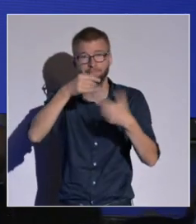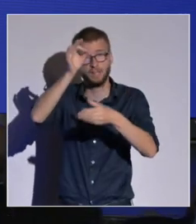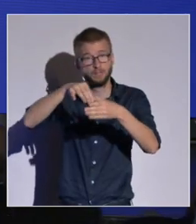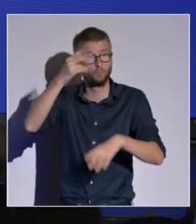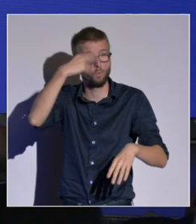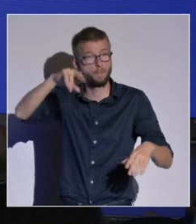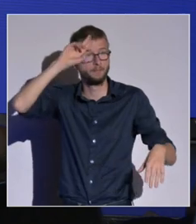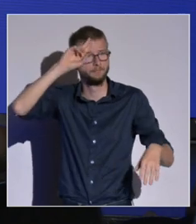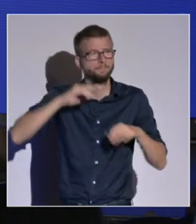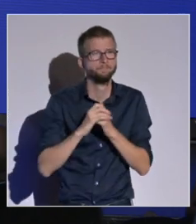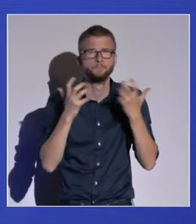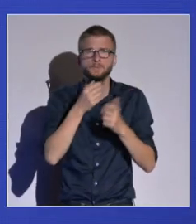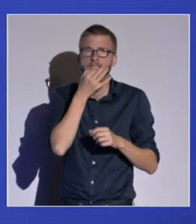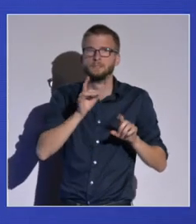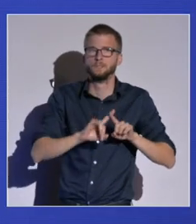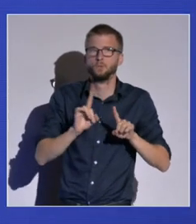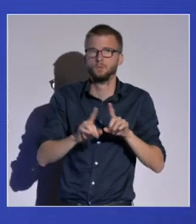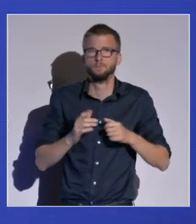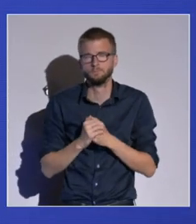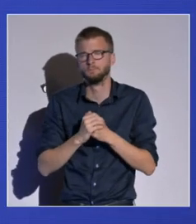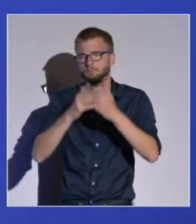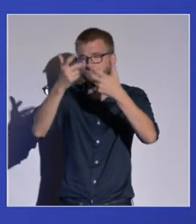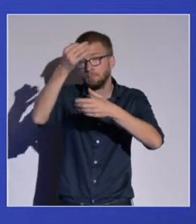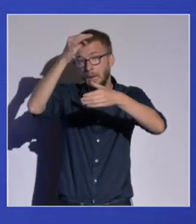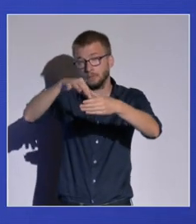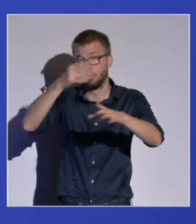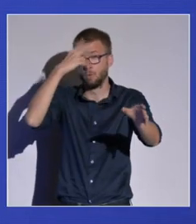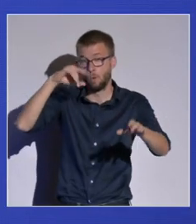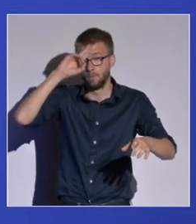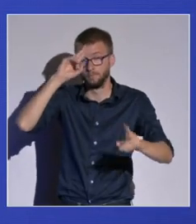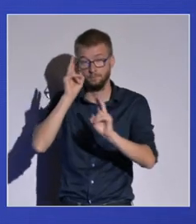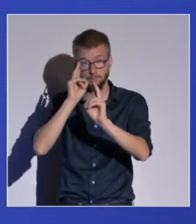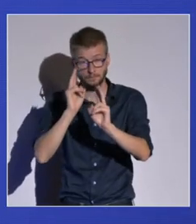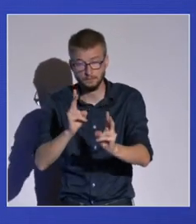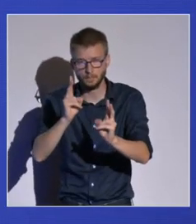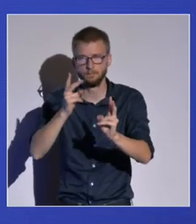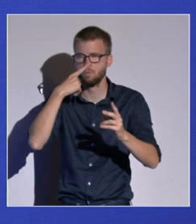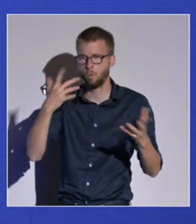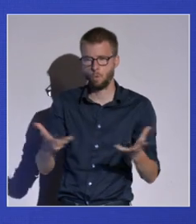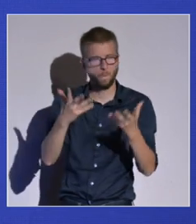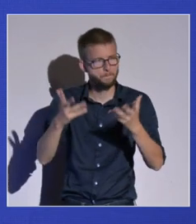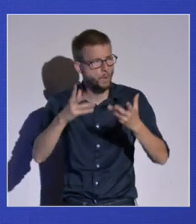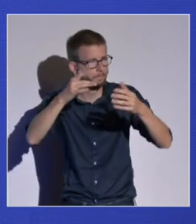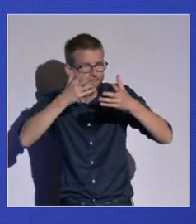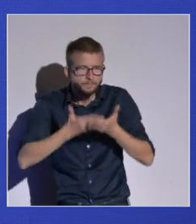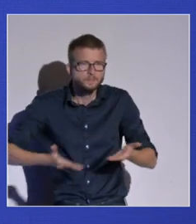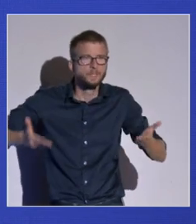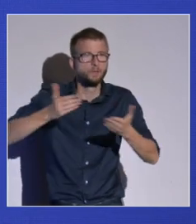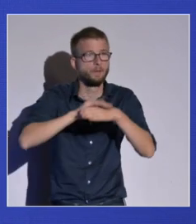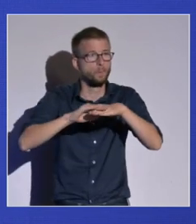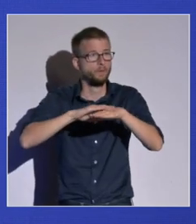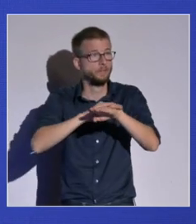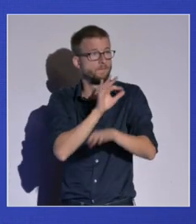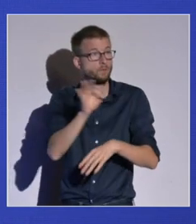européennes. Je veux dire quelque chose, nous allons les aborder dans un climat qui est totalement inédit dans la politique française.